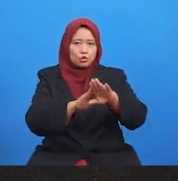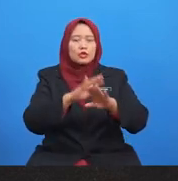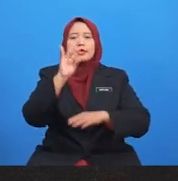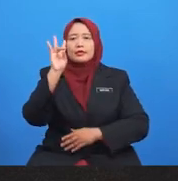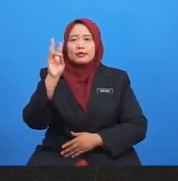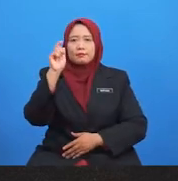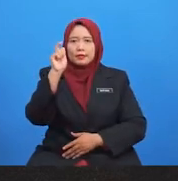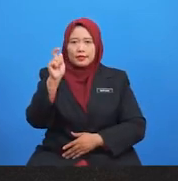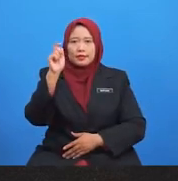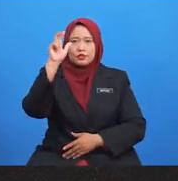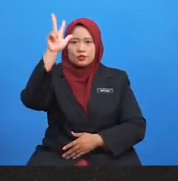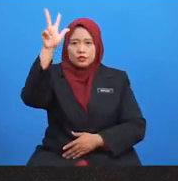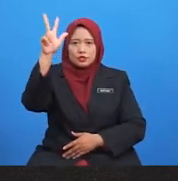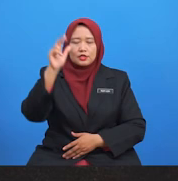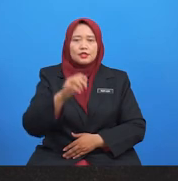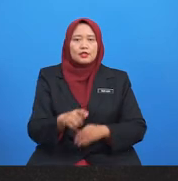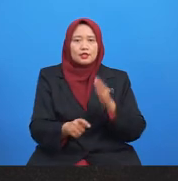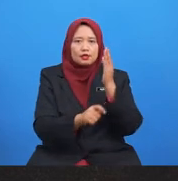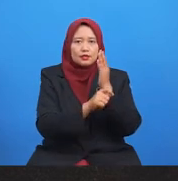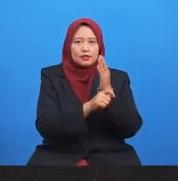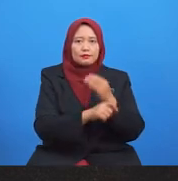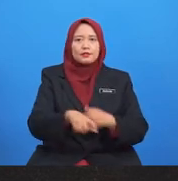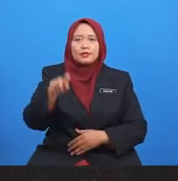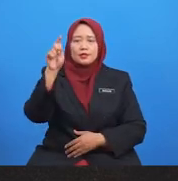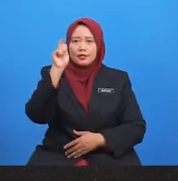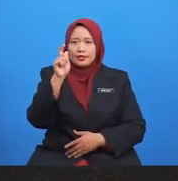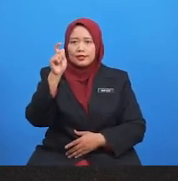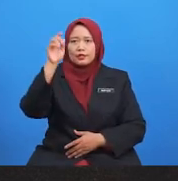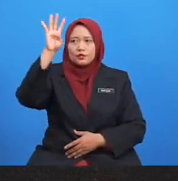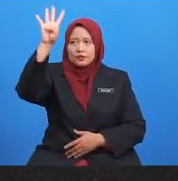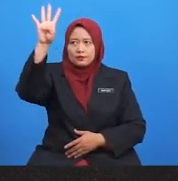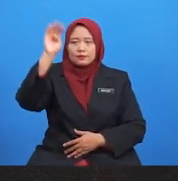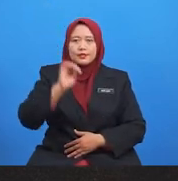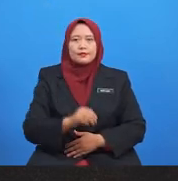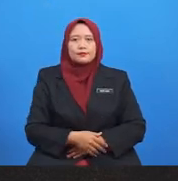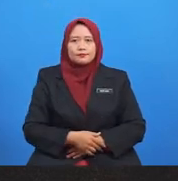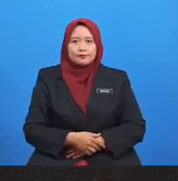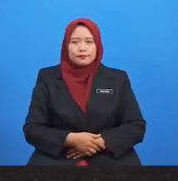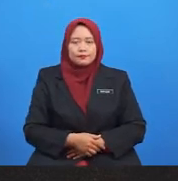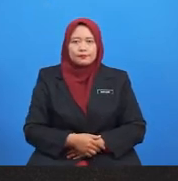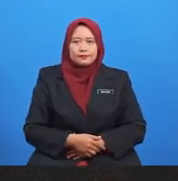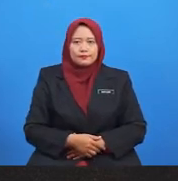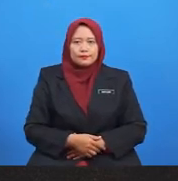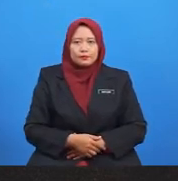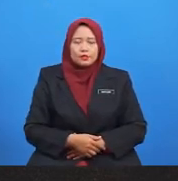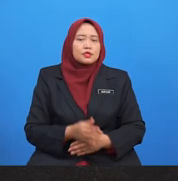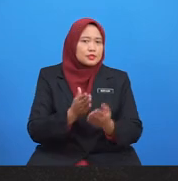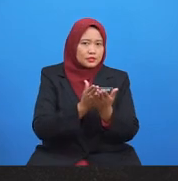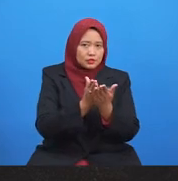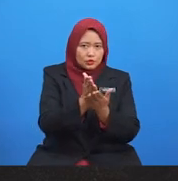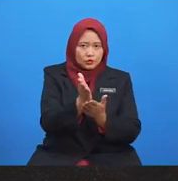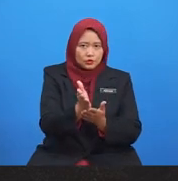16X kuasa 2 tolak 8X kuasa 3 tambah X kuasa